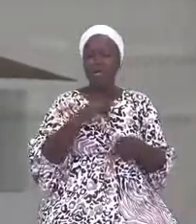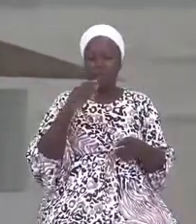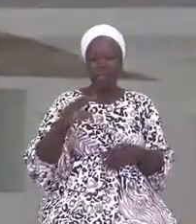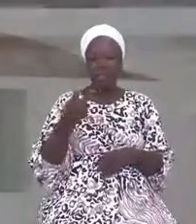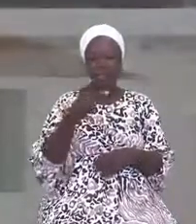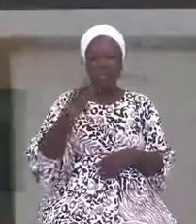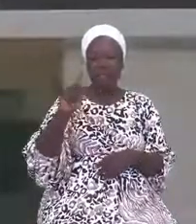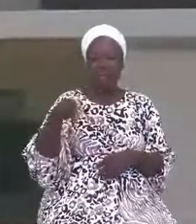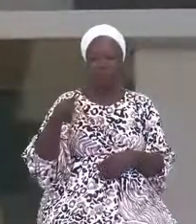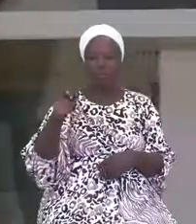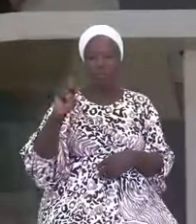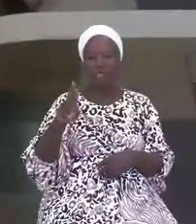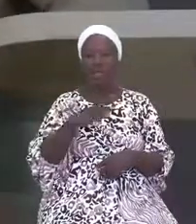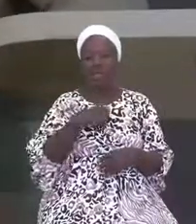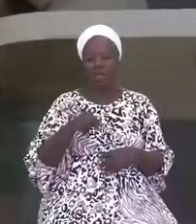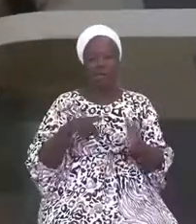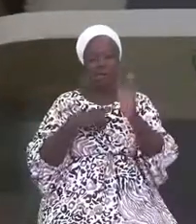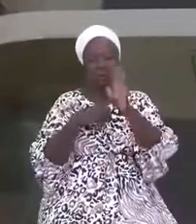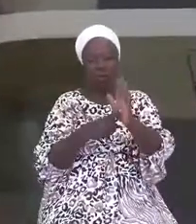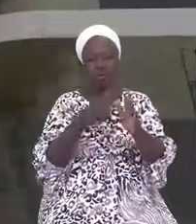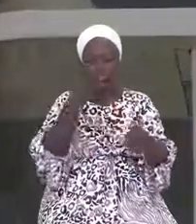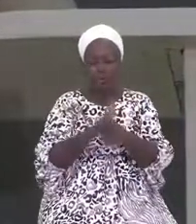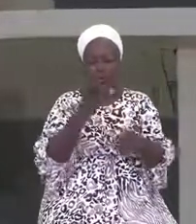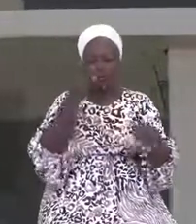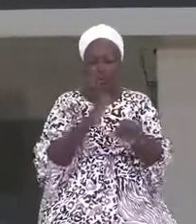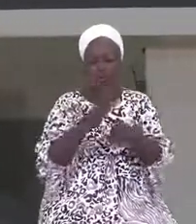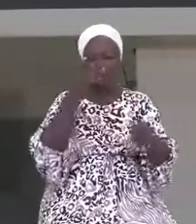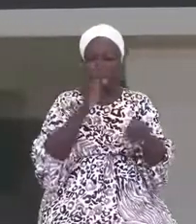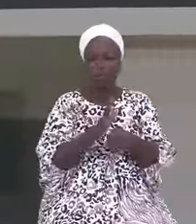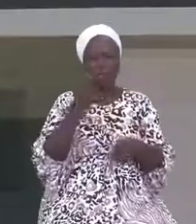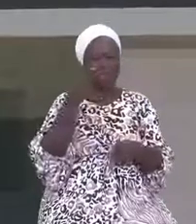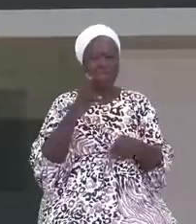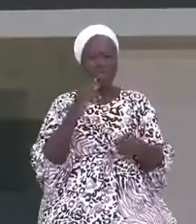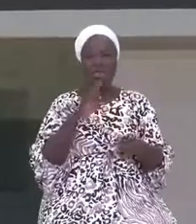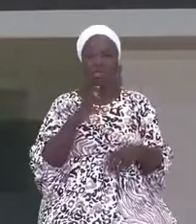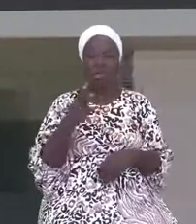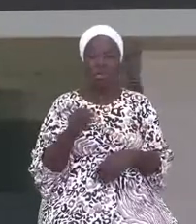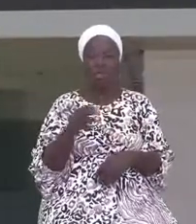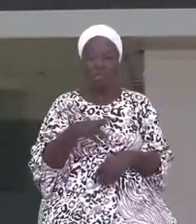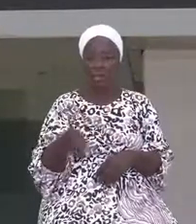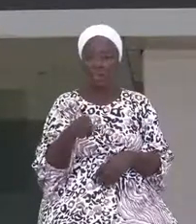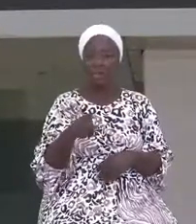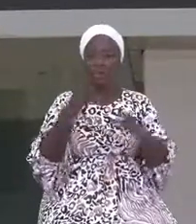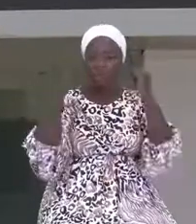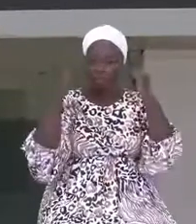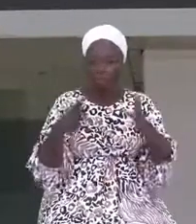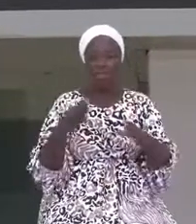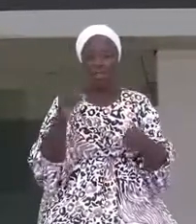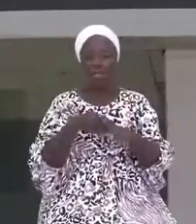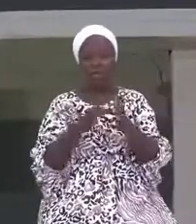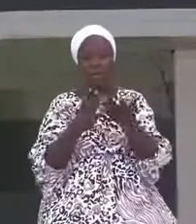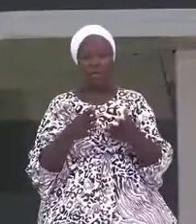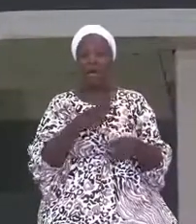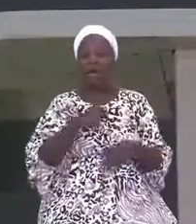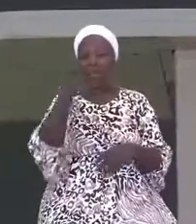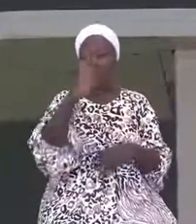et voyez promesse chercher les promesses les promesses et Dieu est fidèle à toutes